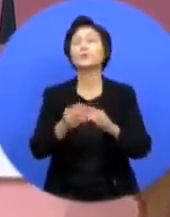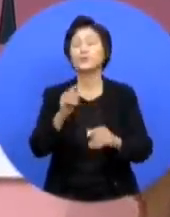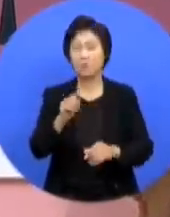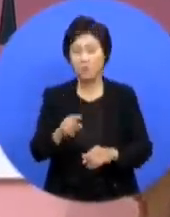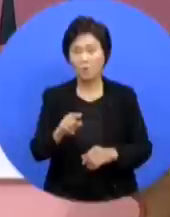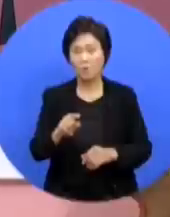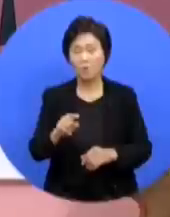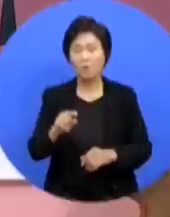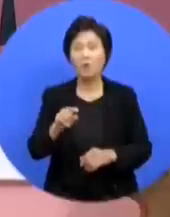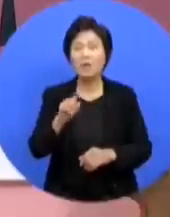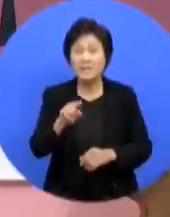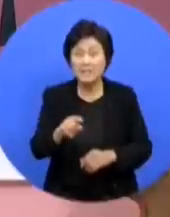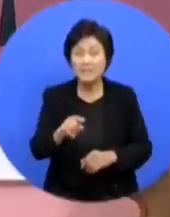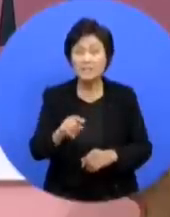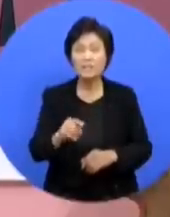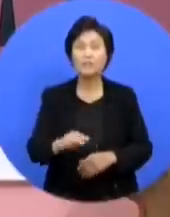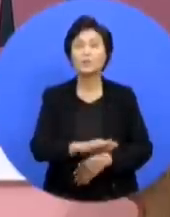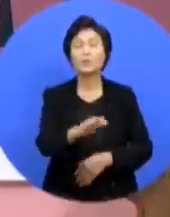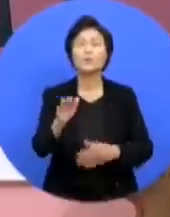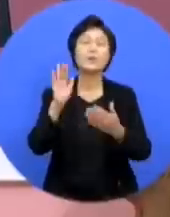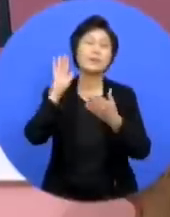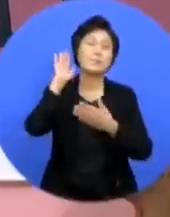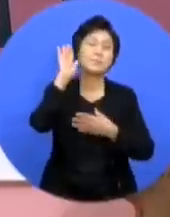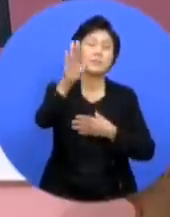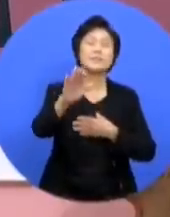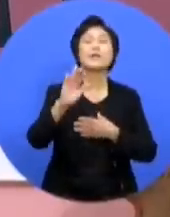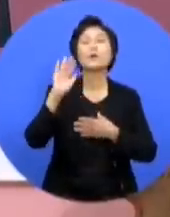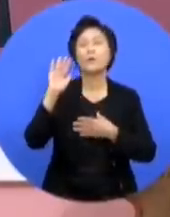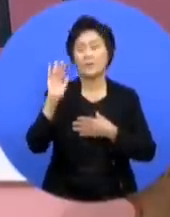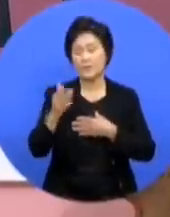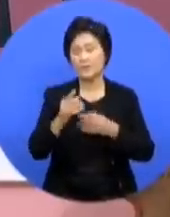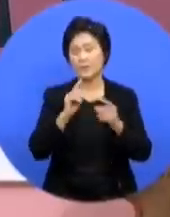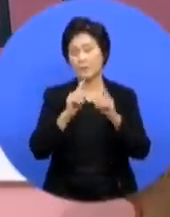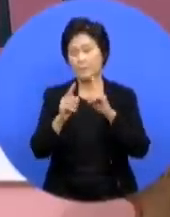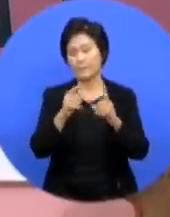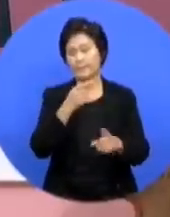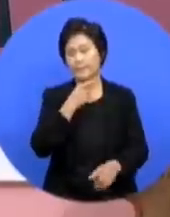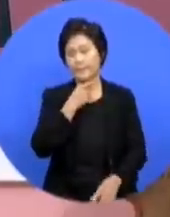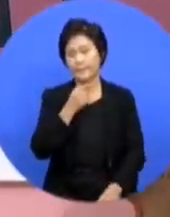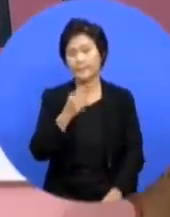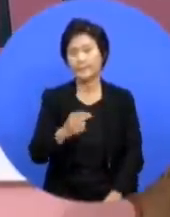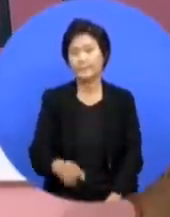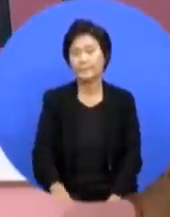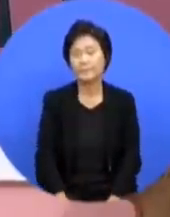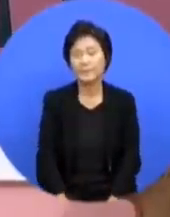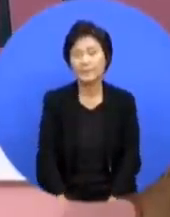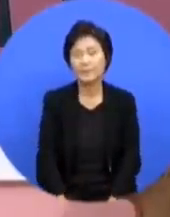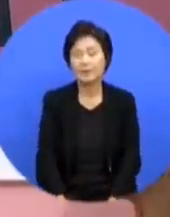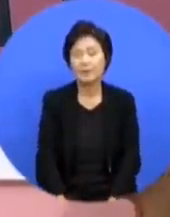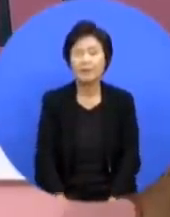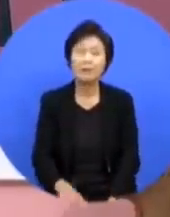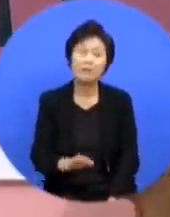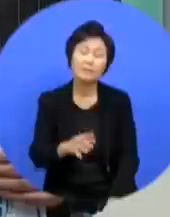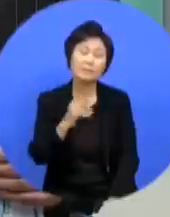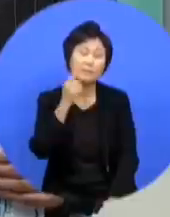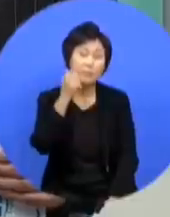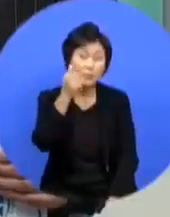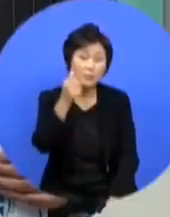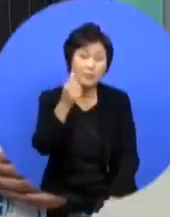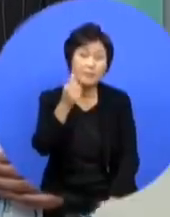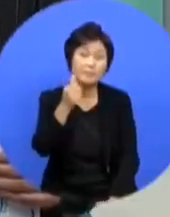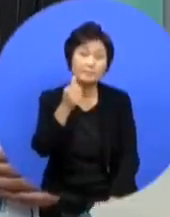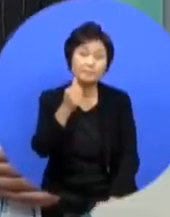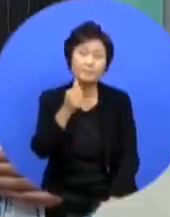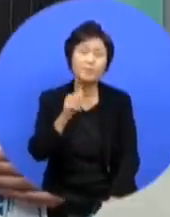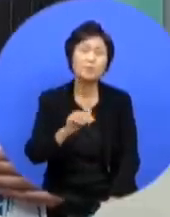미래가 될 것이 아니냐. 예, 예. 저는 그런 말씀을 드리고 싶습니다. 아멘. 예. 예. 목사님 그러면은 그 이왕 말씀하신